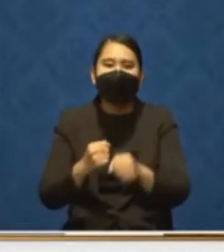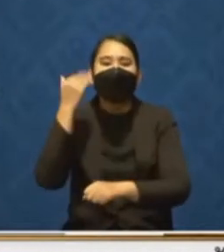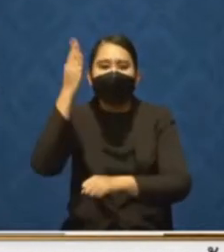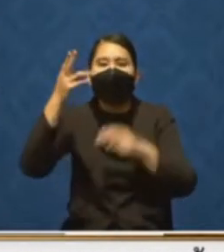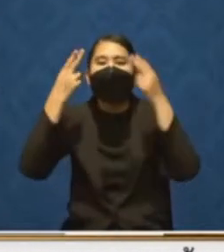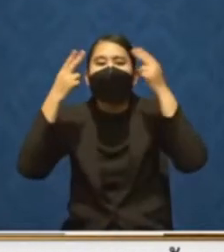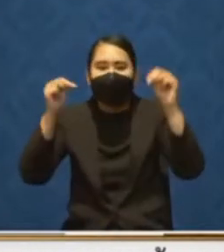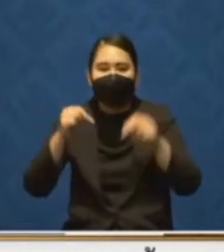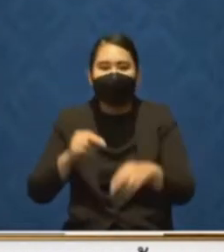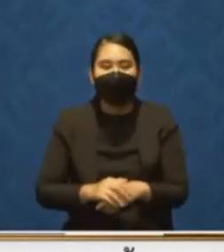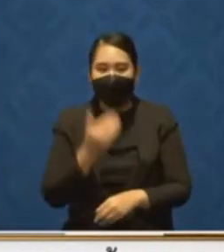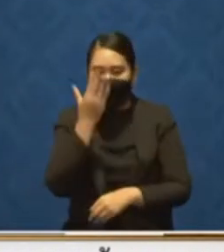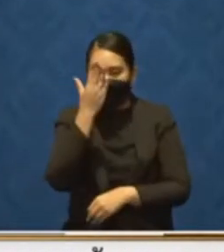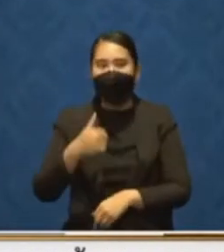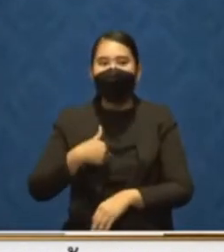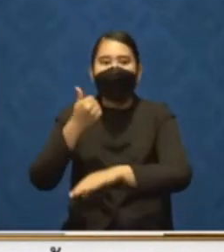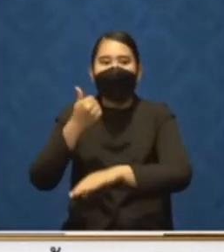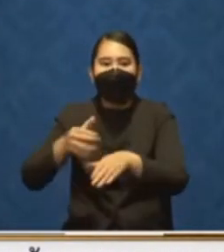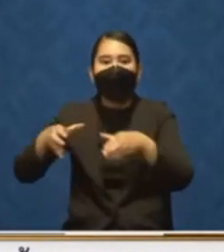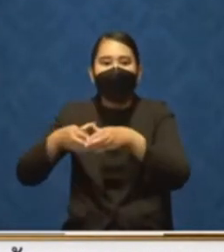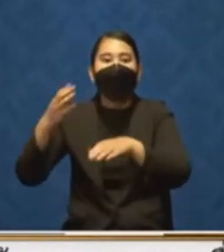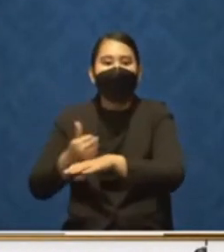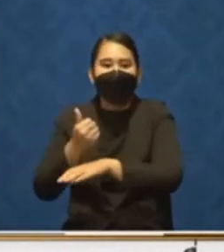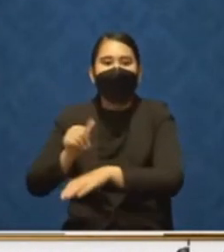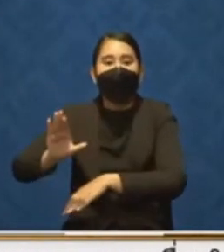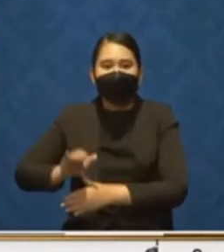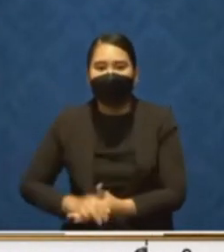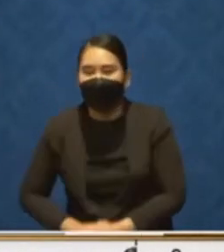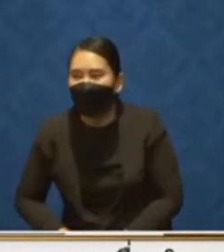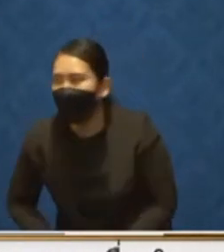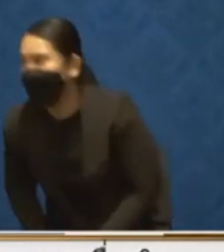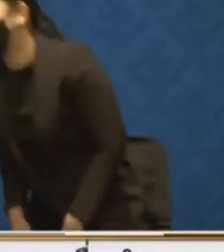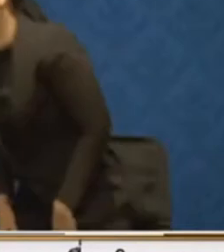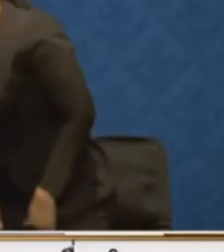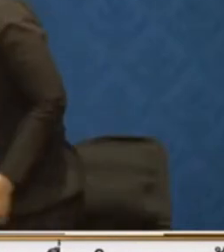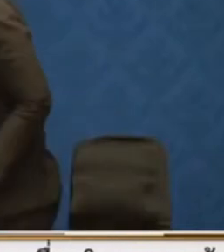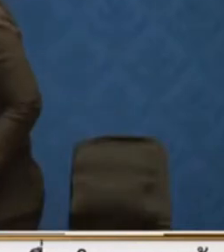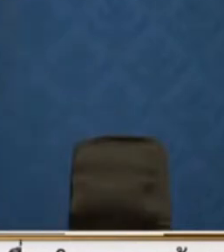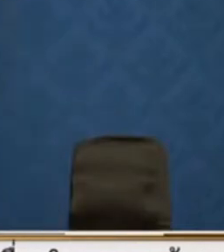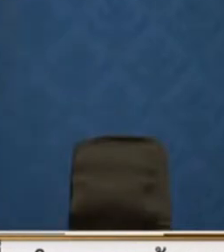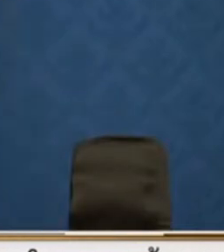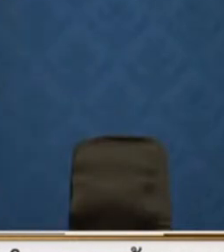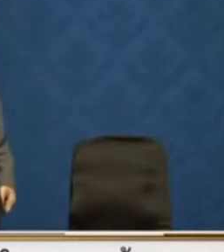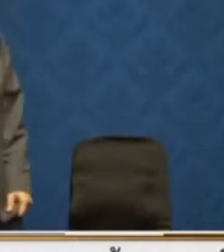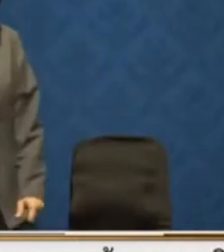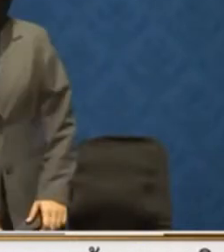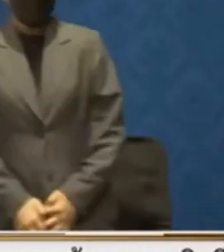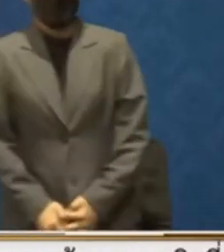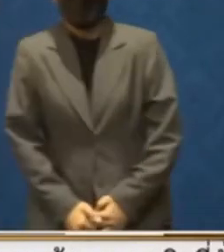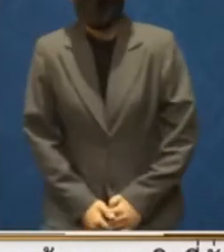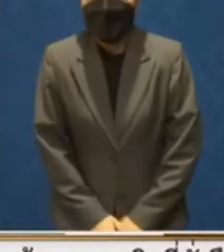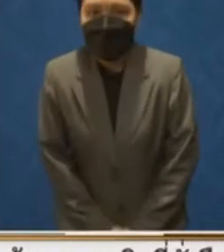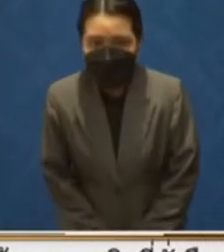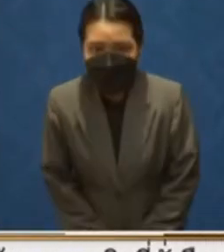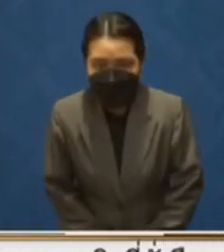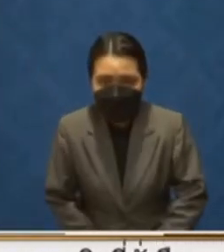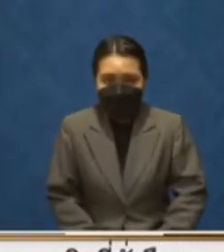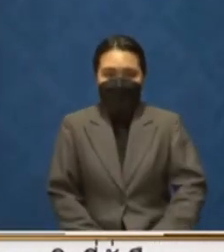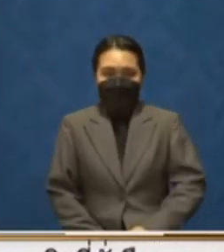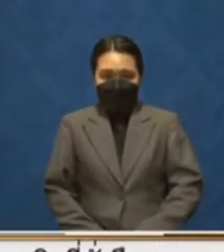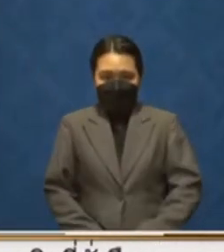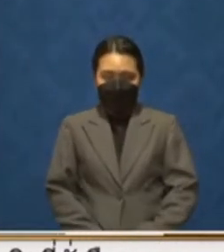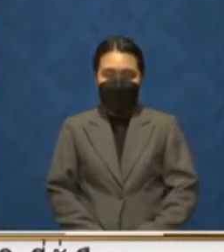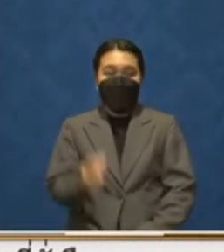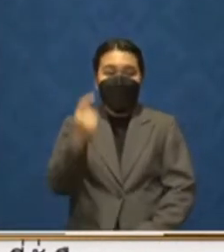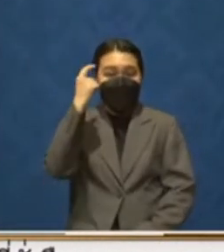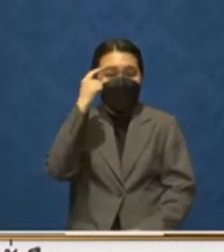เพราะท่านเป็นหัวหน้าพรรคอยู่แล้วนะครับหลายเรื่องท่านก็มีรออยู่เหมือนกันนะเดี๋ยวของกฎหมายนะครับและ